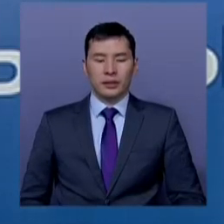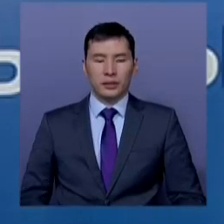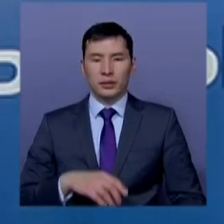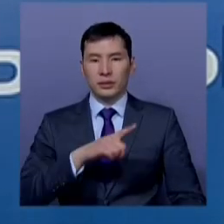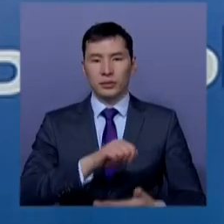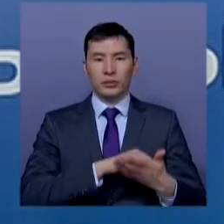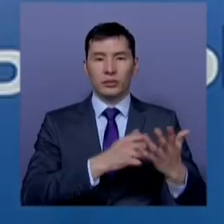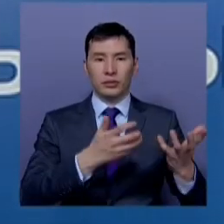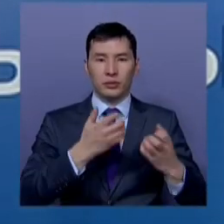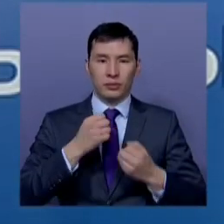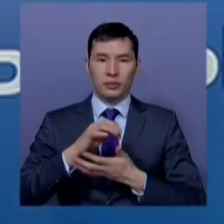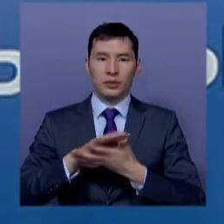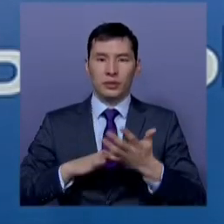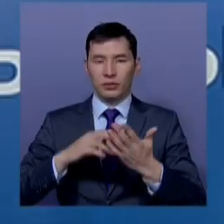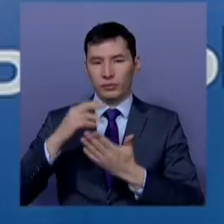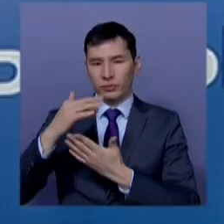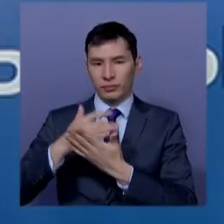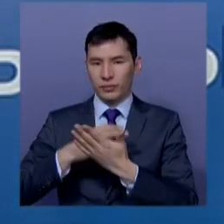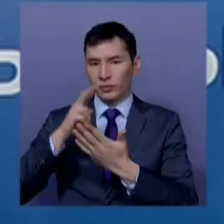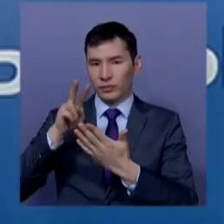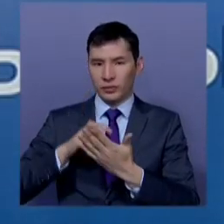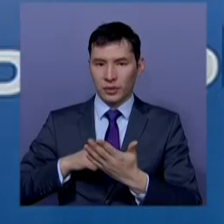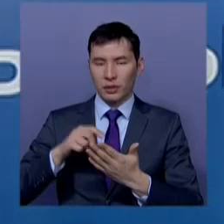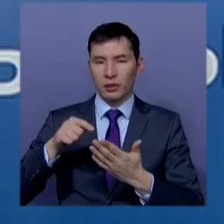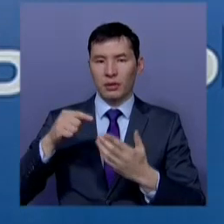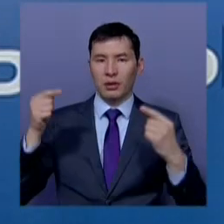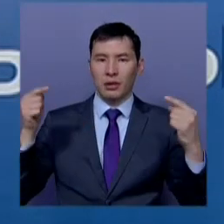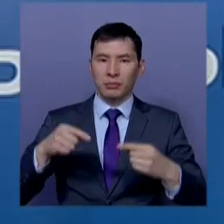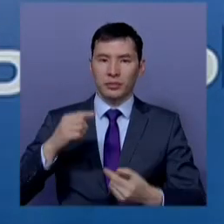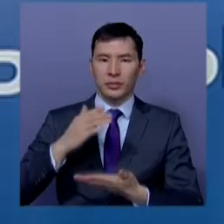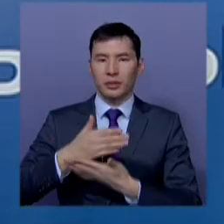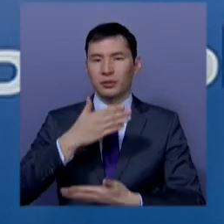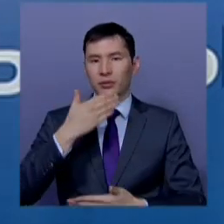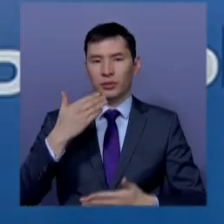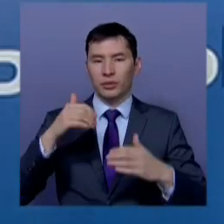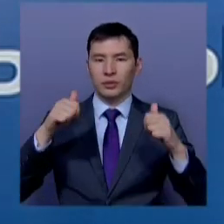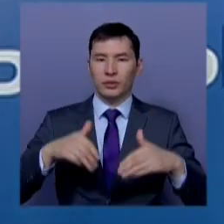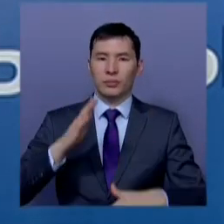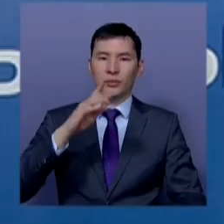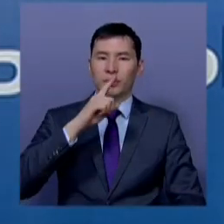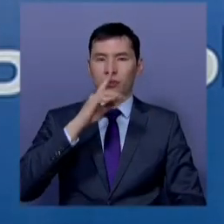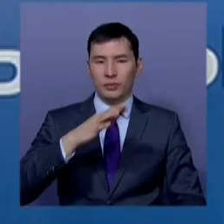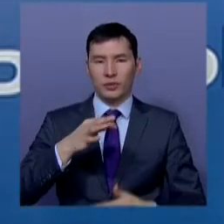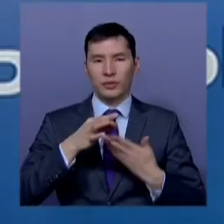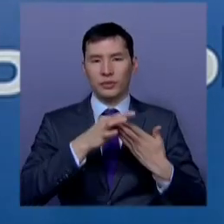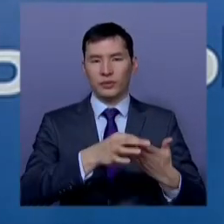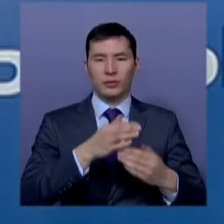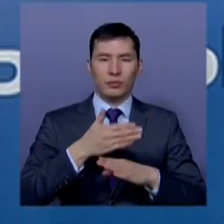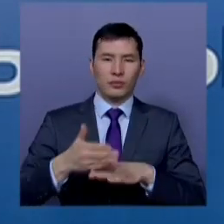құжаттарын алып, оқып, қарап, жалпы қандай шешім қабылдауға, қандай жол бар екен деп әрине міндетті